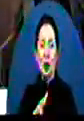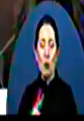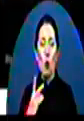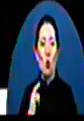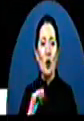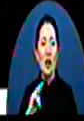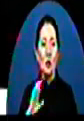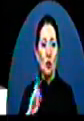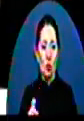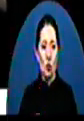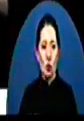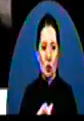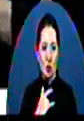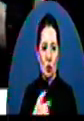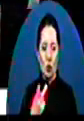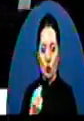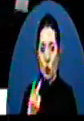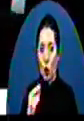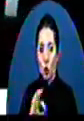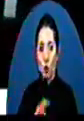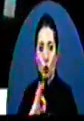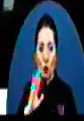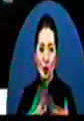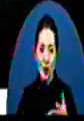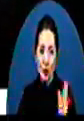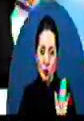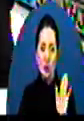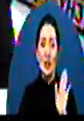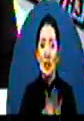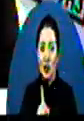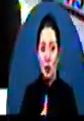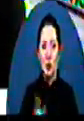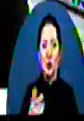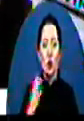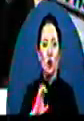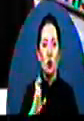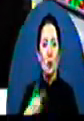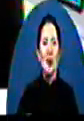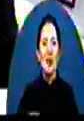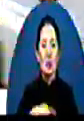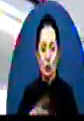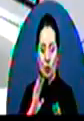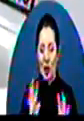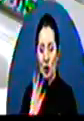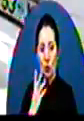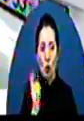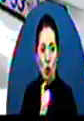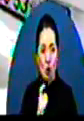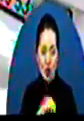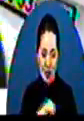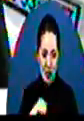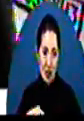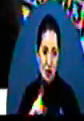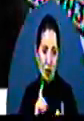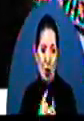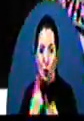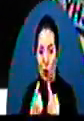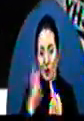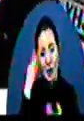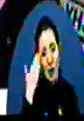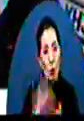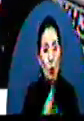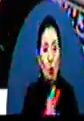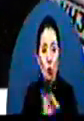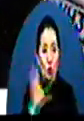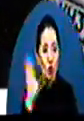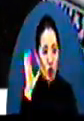хөрөл сөх улсын хурлын 2020 оны сонгуулийн сурталчилгааг эхлүүлж, нийслэлийн Сүхбаатар дүүргийн 14-р хороонд иргэдтэй уулзаж, тэдний санаа бодлыг